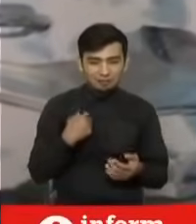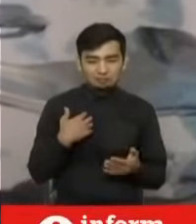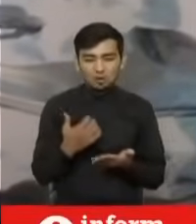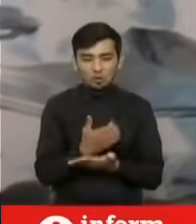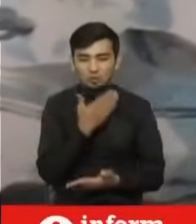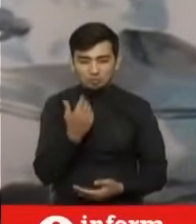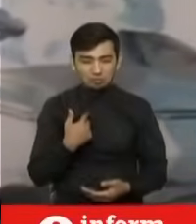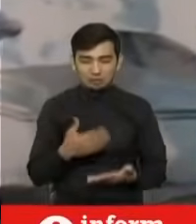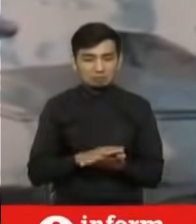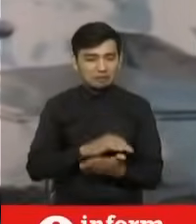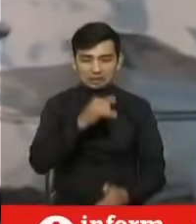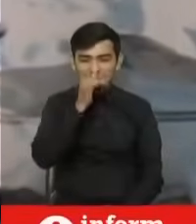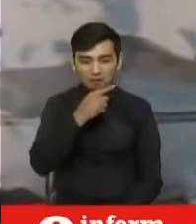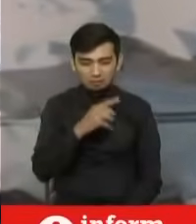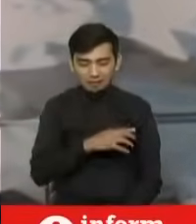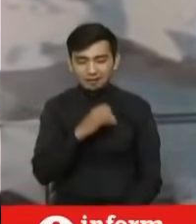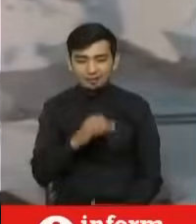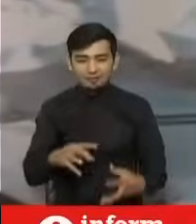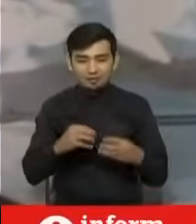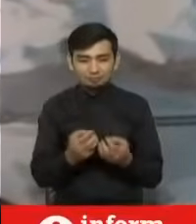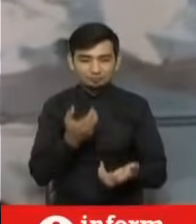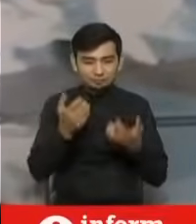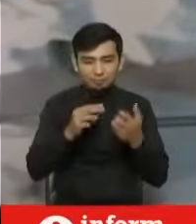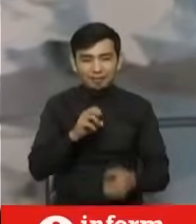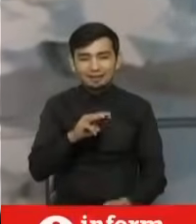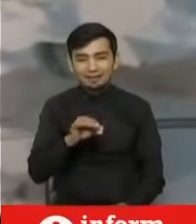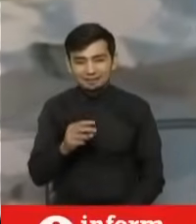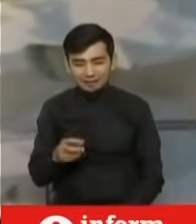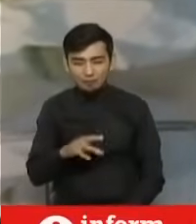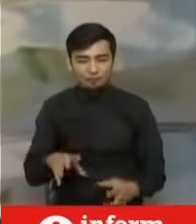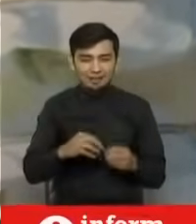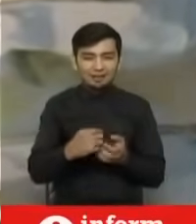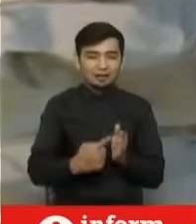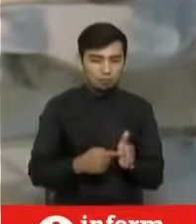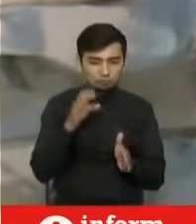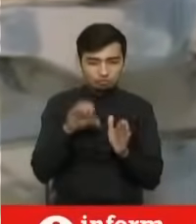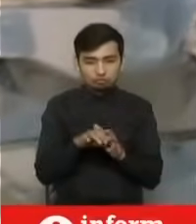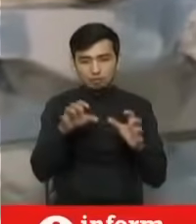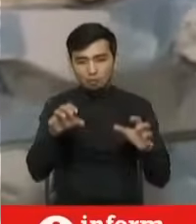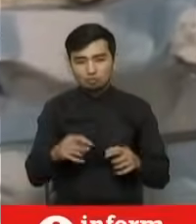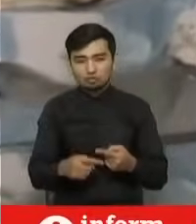этом канад шалопаев подчеркнул что При рассмотрении петиции были соблюдены все требования